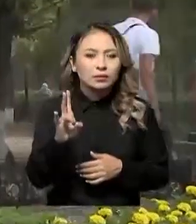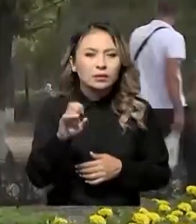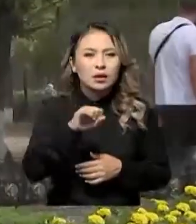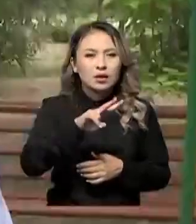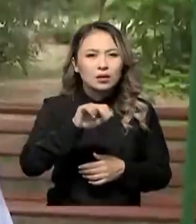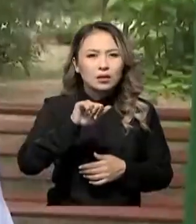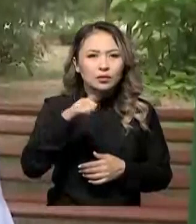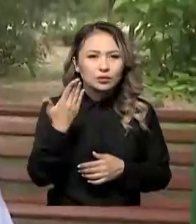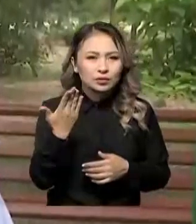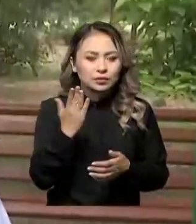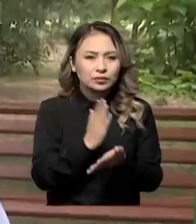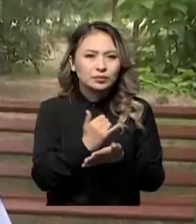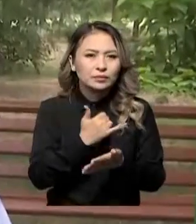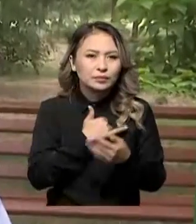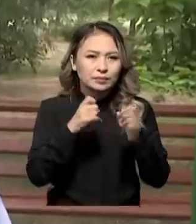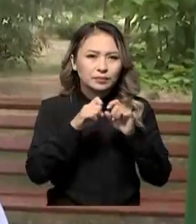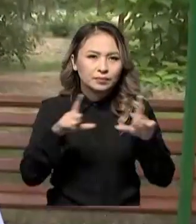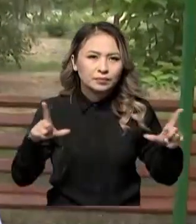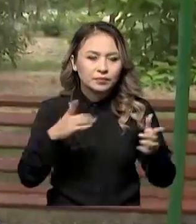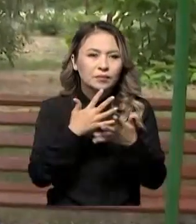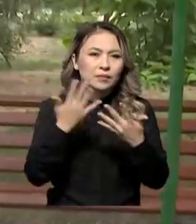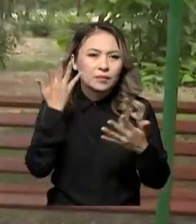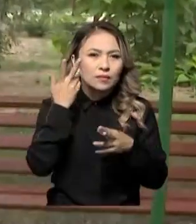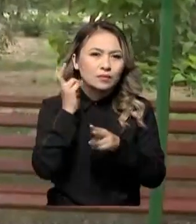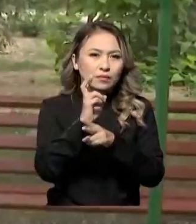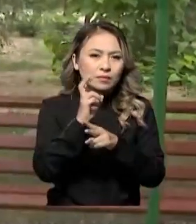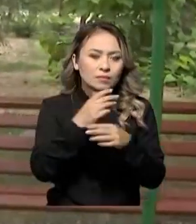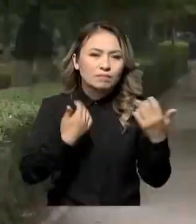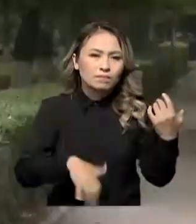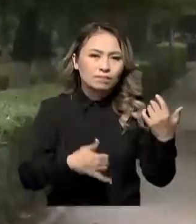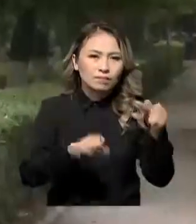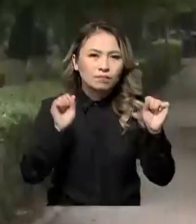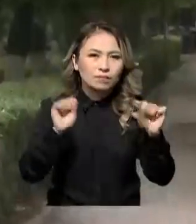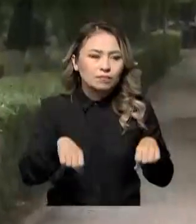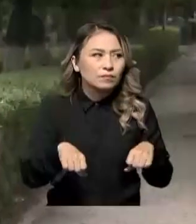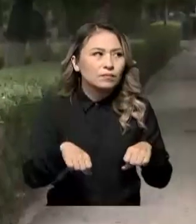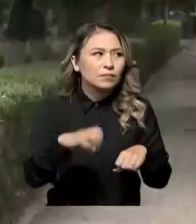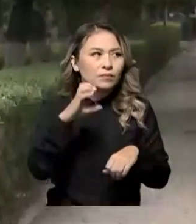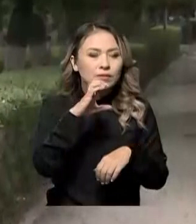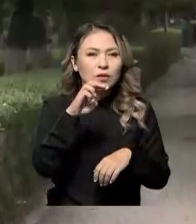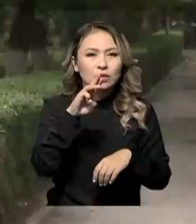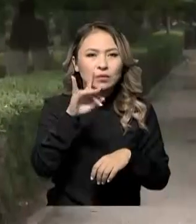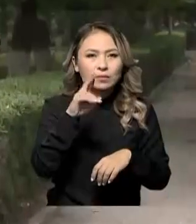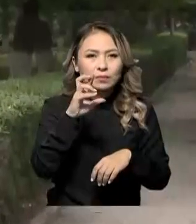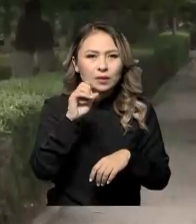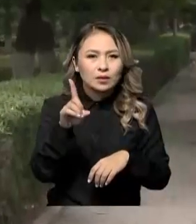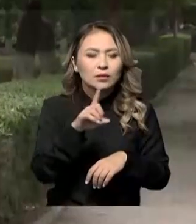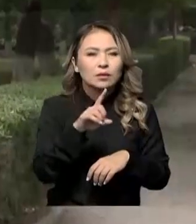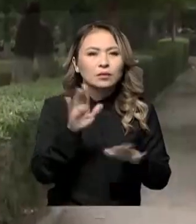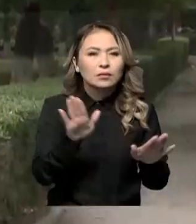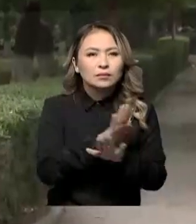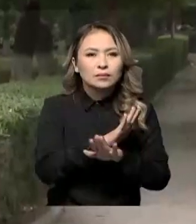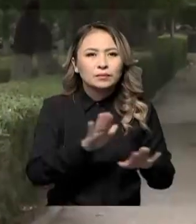Алаш күйімбіле. Бізде мектепте үйірмелер болған кезде, сол кезде тартамыз. Секен Тұрысбек, көңіл толқыны деген